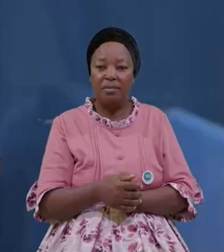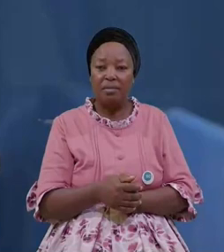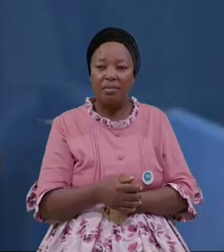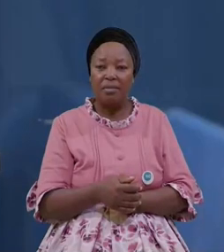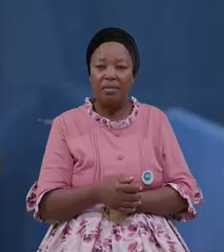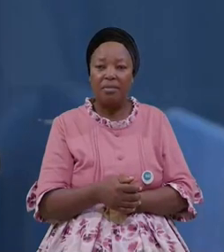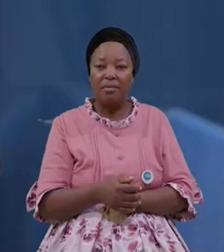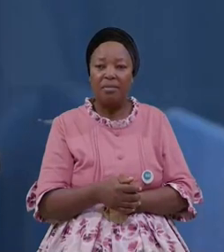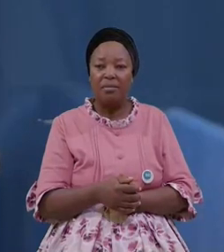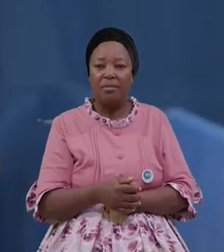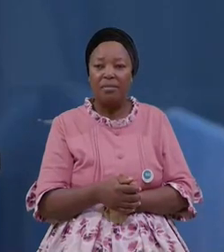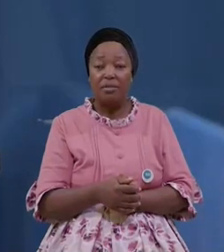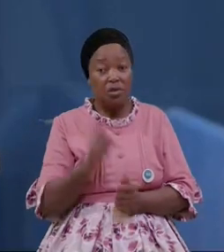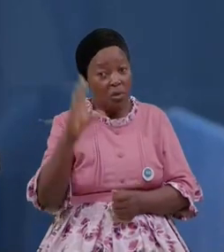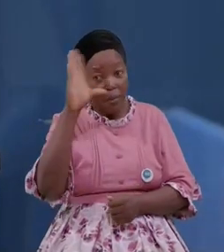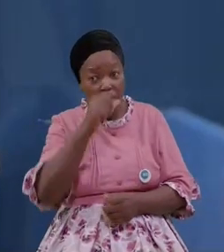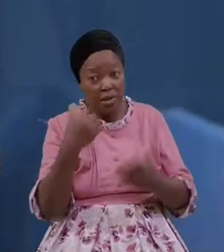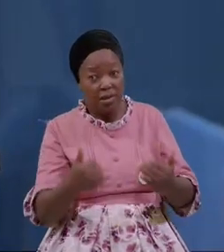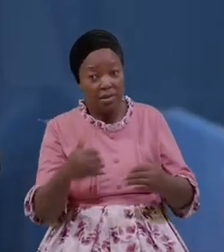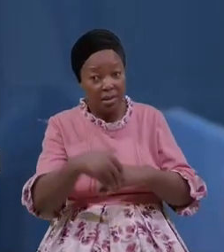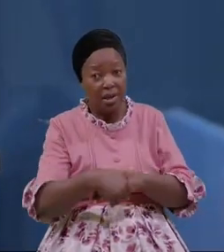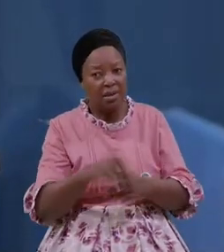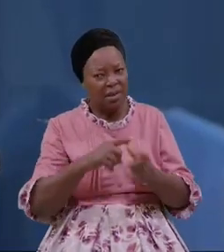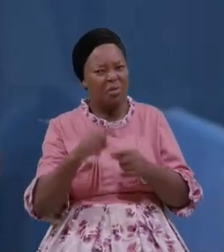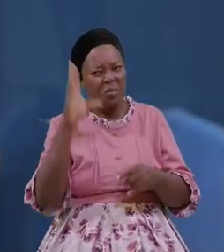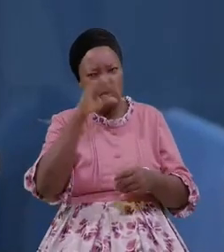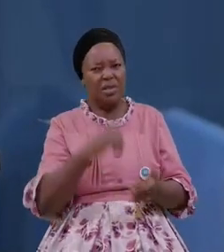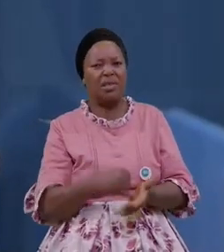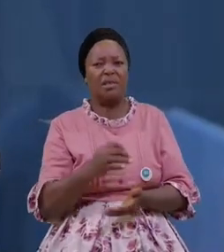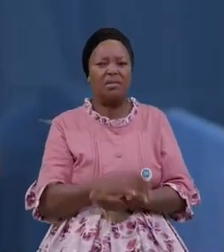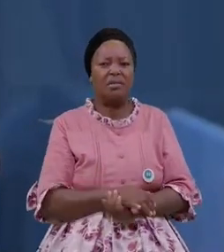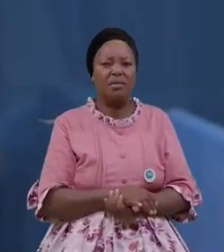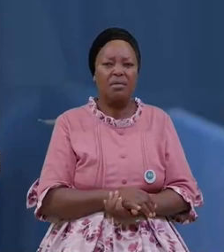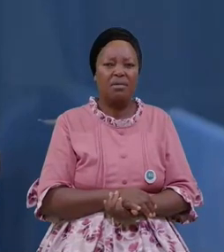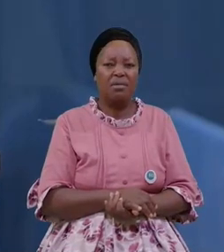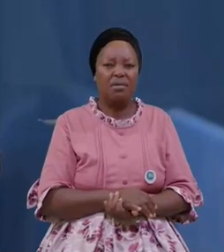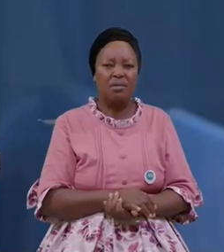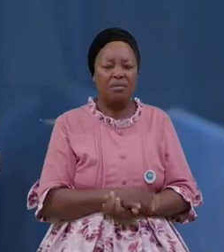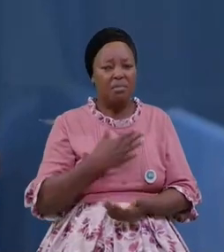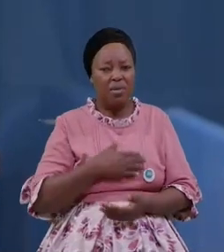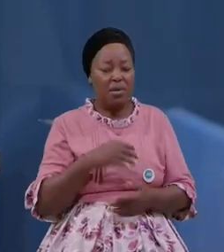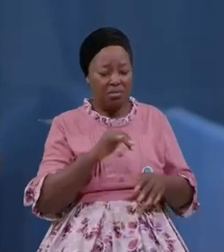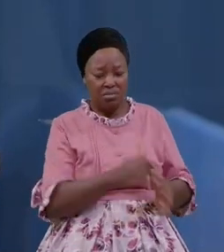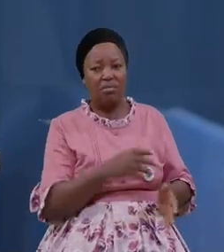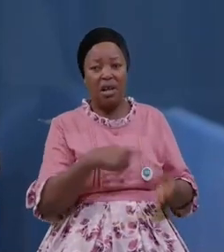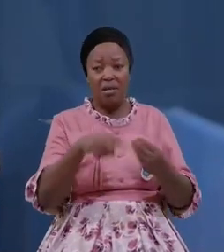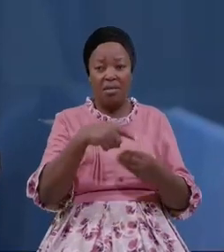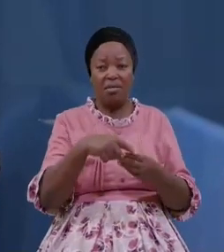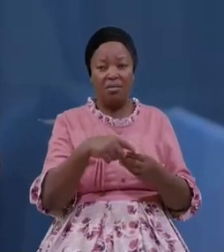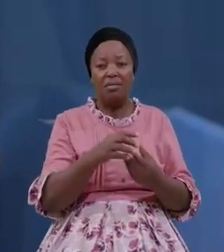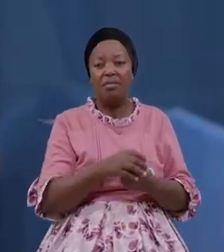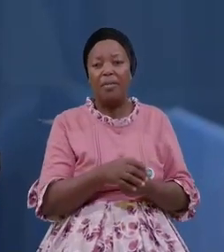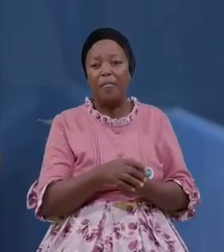l'apothéose si vous ratez ce soir c'est pour toujours rester là